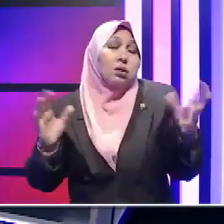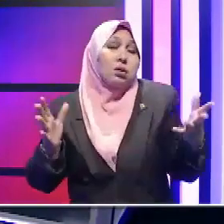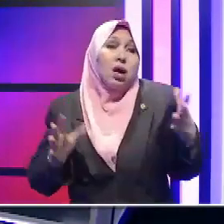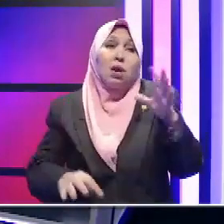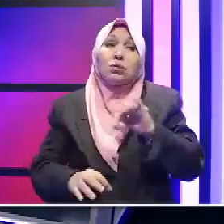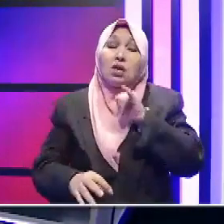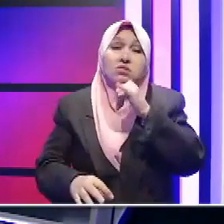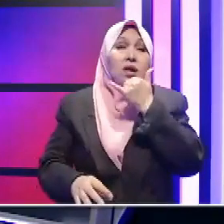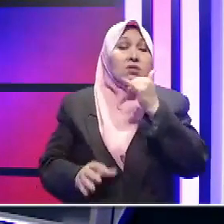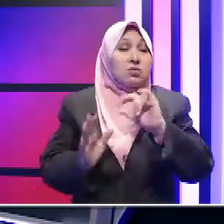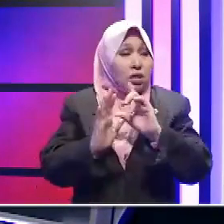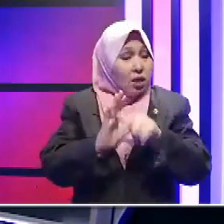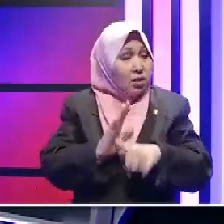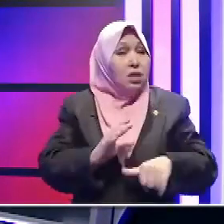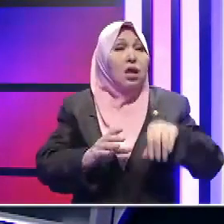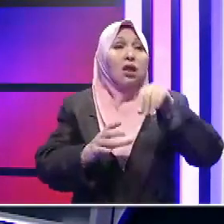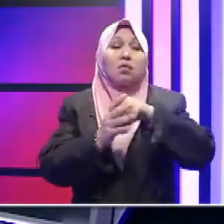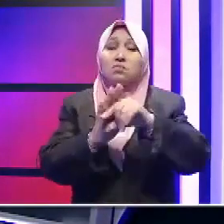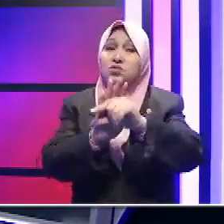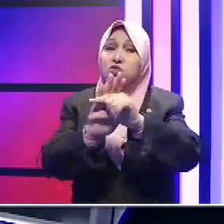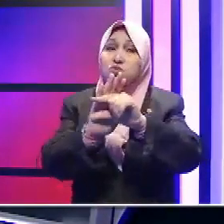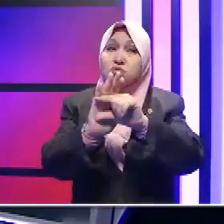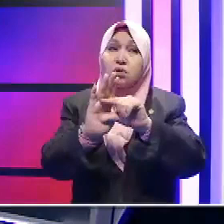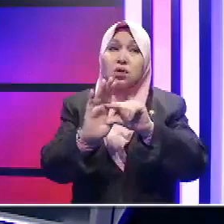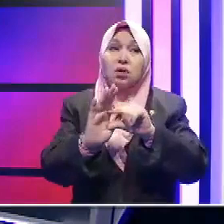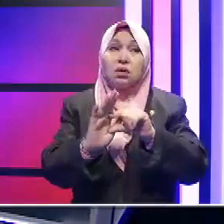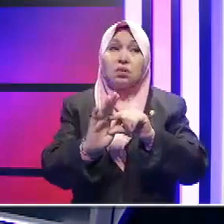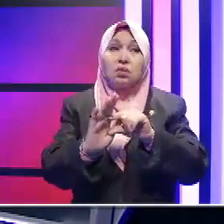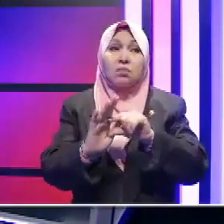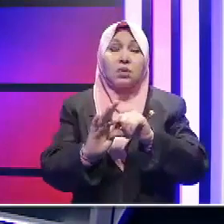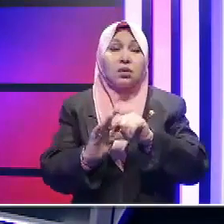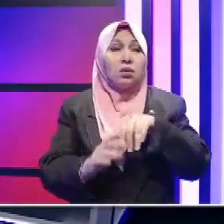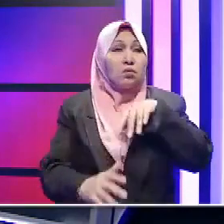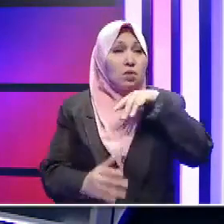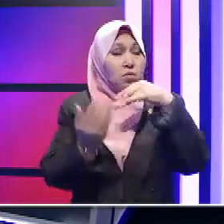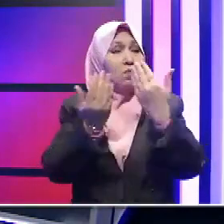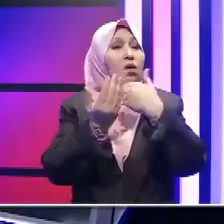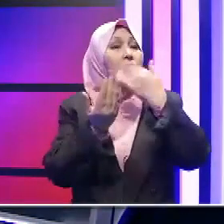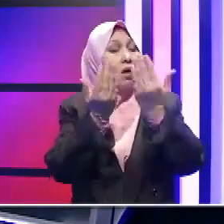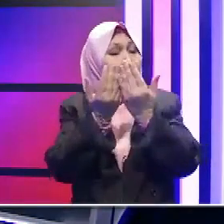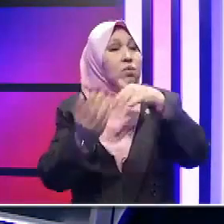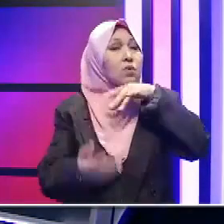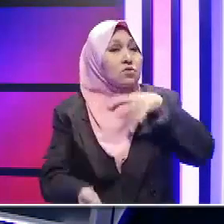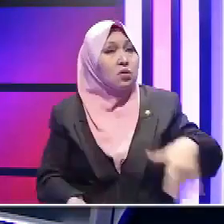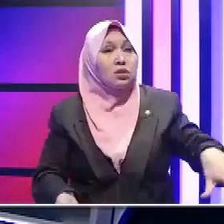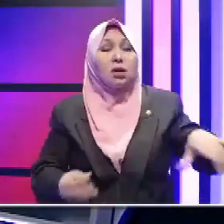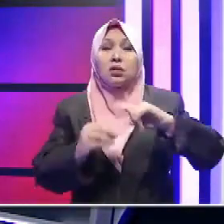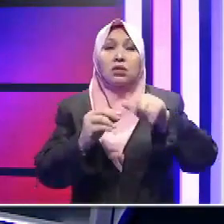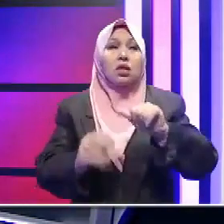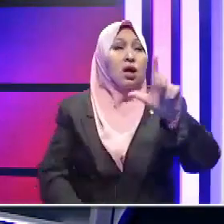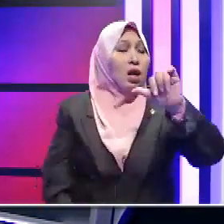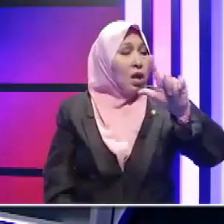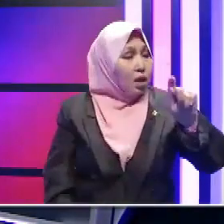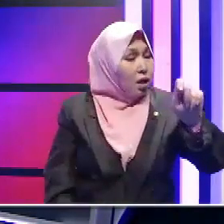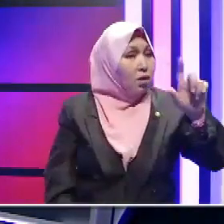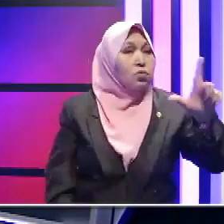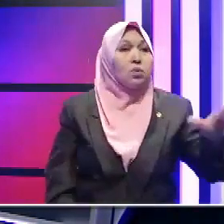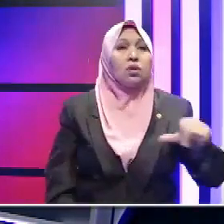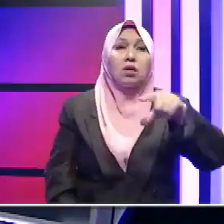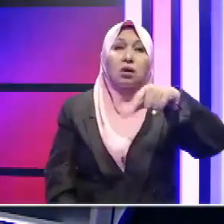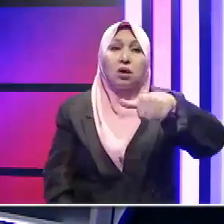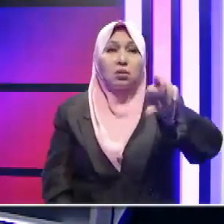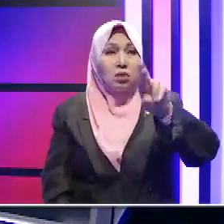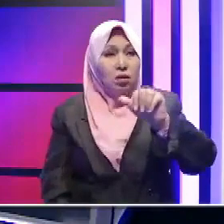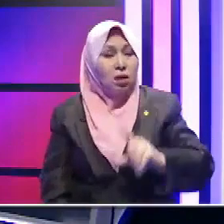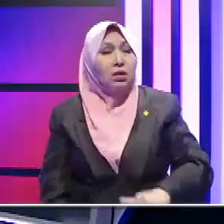Kalau Tak silap saya nanti dalam surah Allahumma shalli ala sayyidina muhammad mengenai tentang lailatul qadar juga gelap